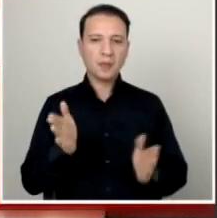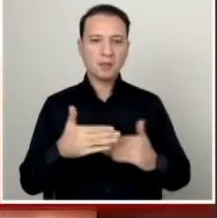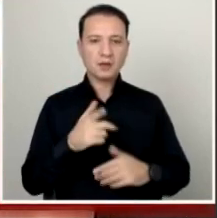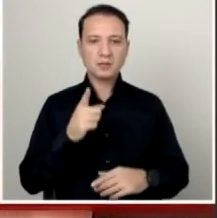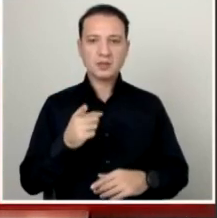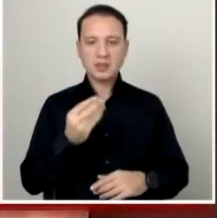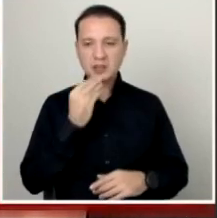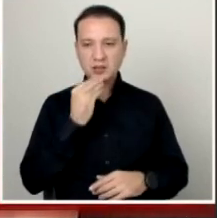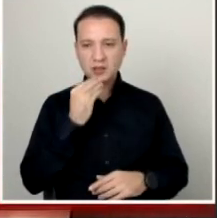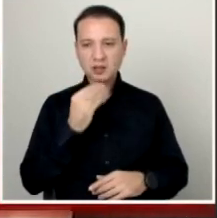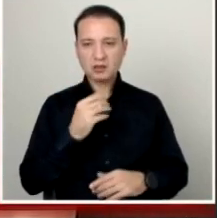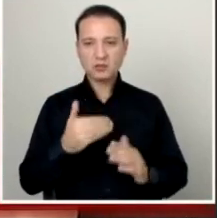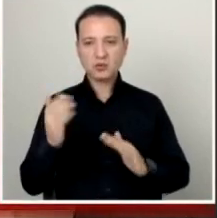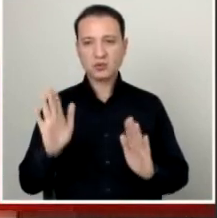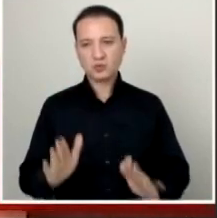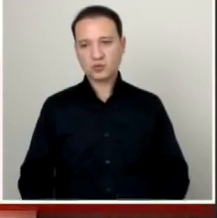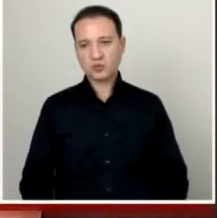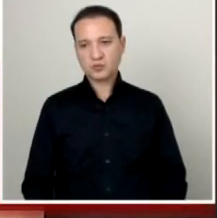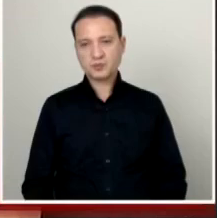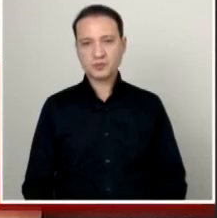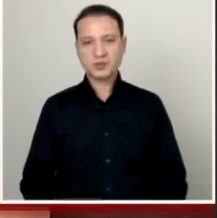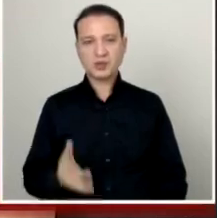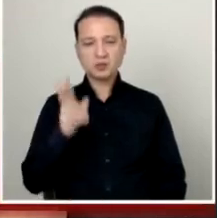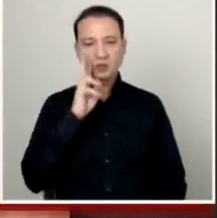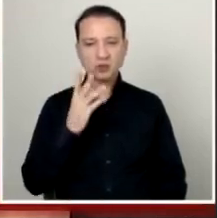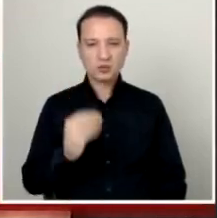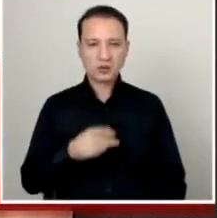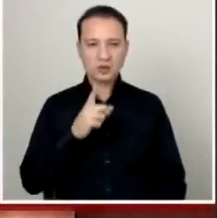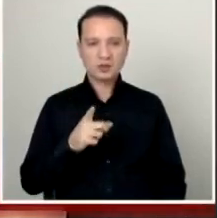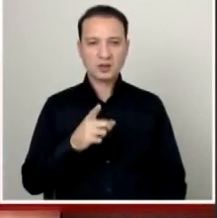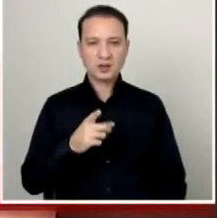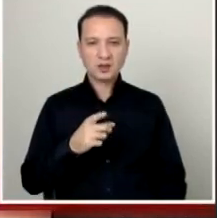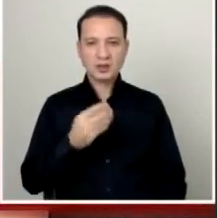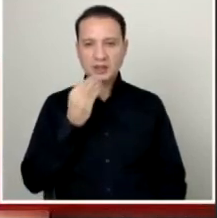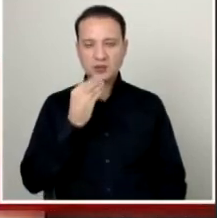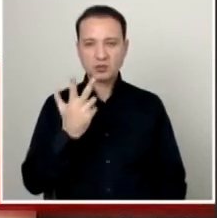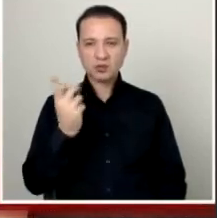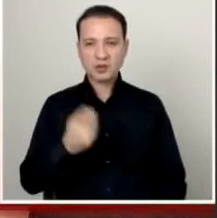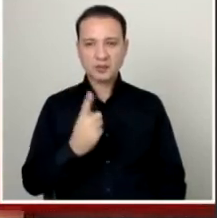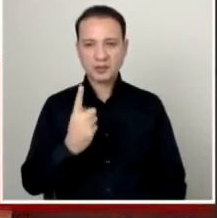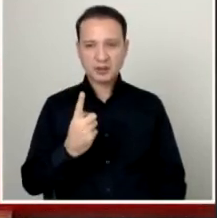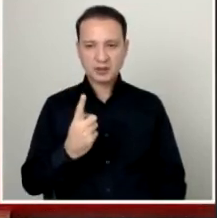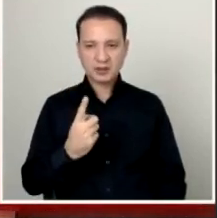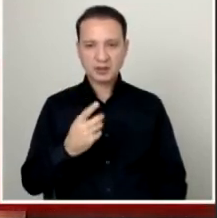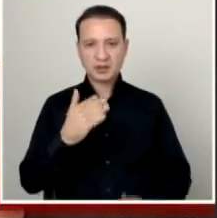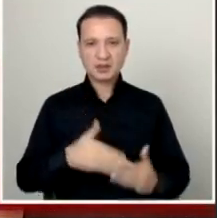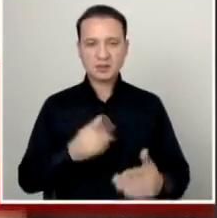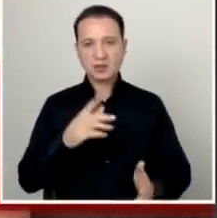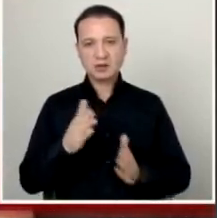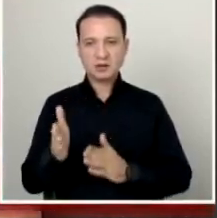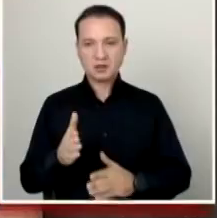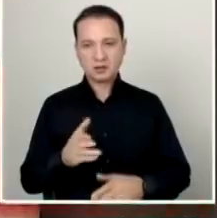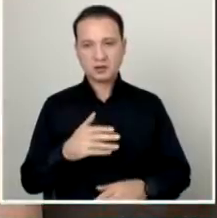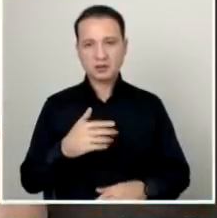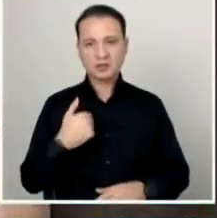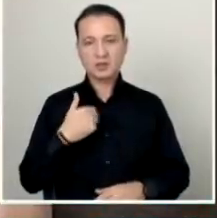olan malzemelerden uzak durmak. En son formülümüz, yediğinizin 1/3'ünü veyahut da yarısını bir kenara bırakın. Diyelim ki